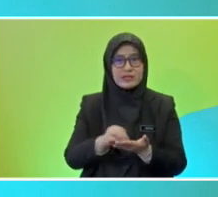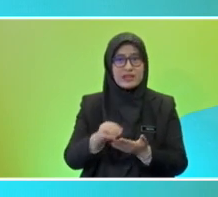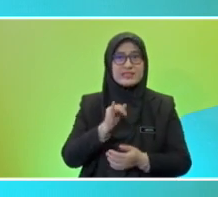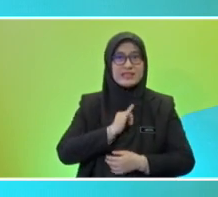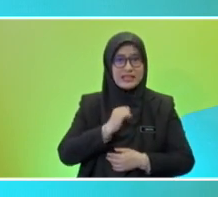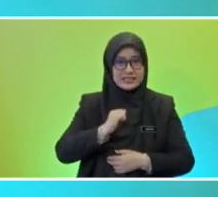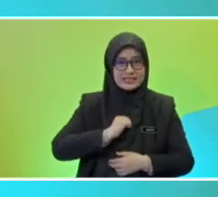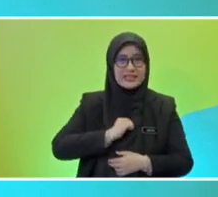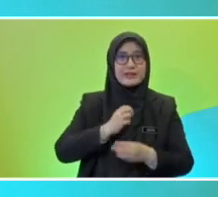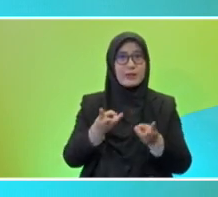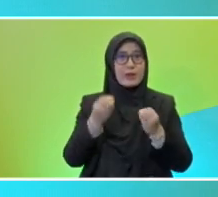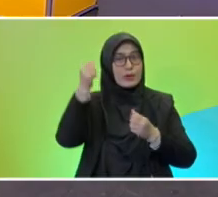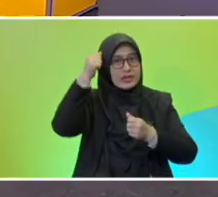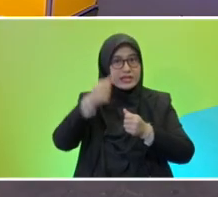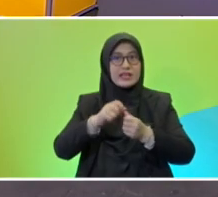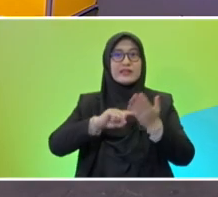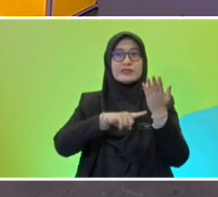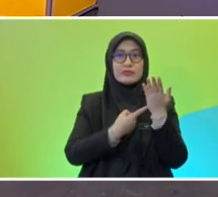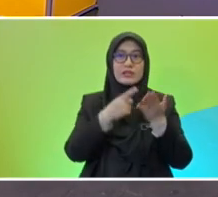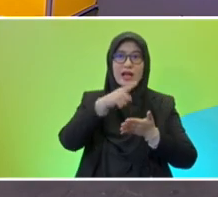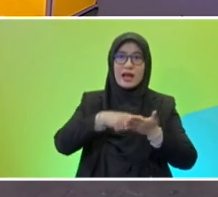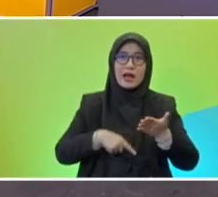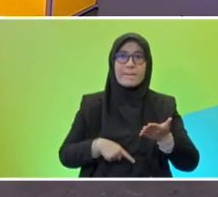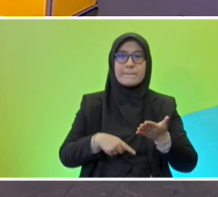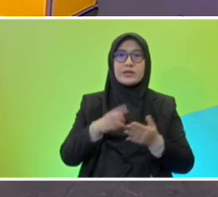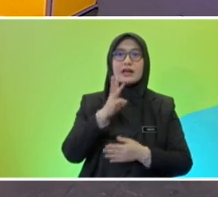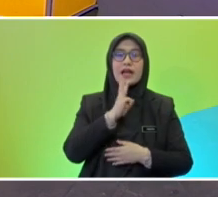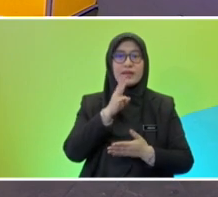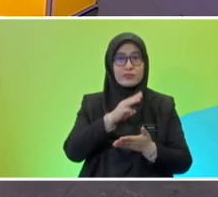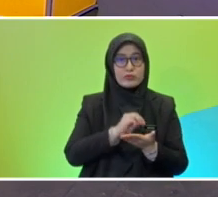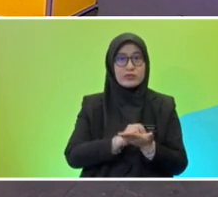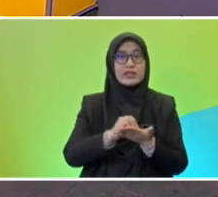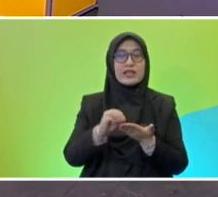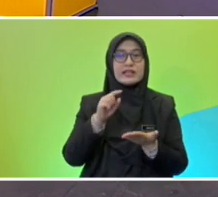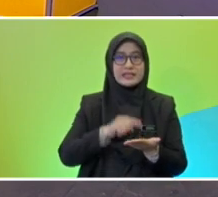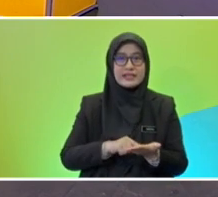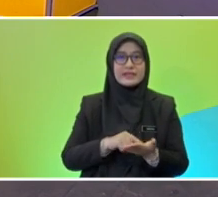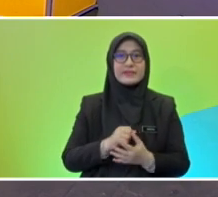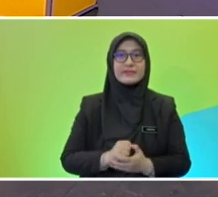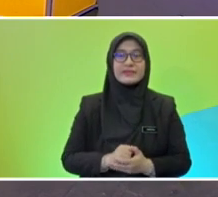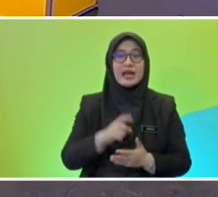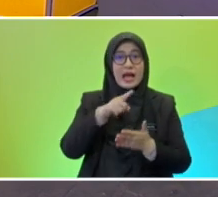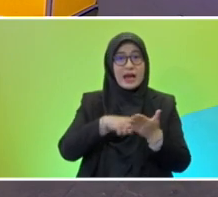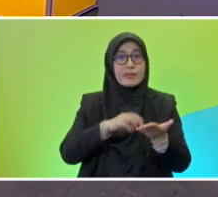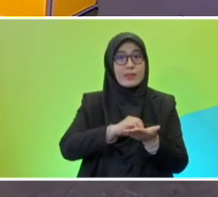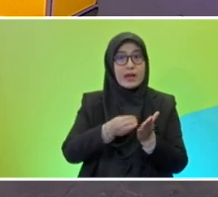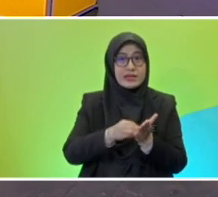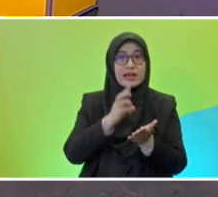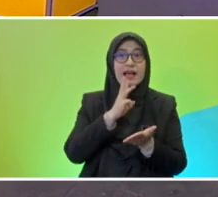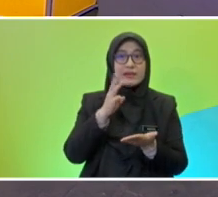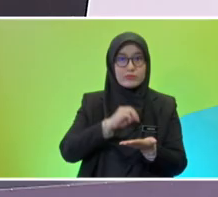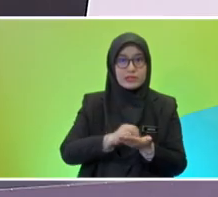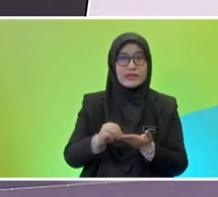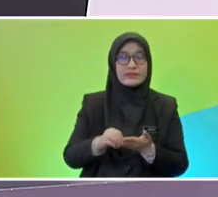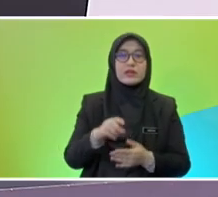Ingatkan kembalikan arti definisi air mutlak atau berkaitan